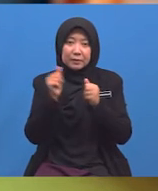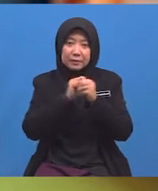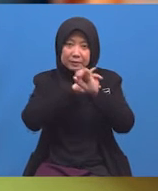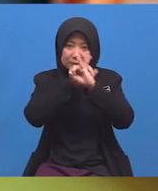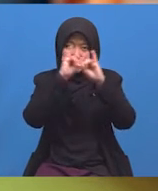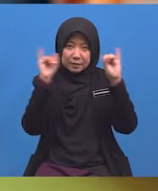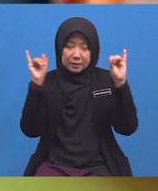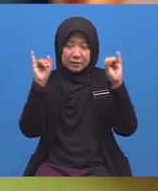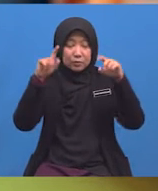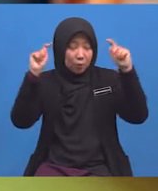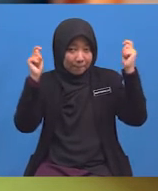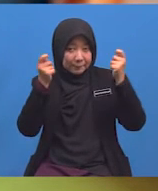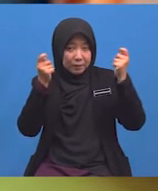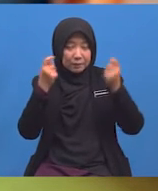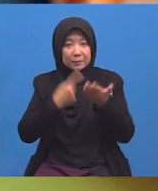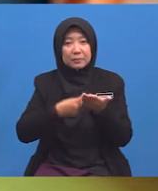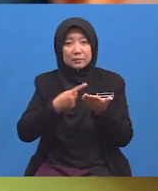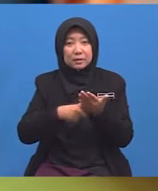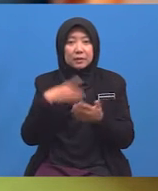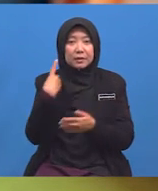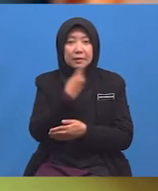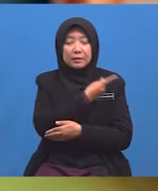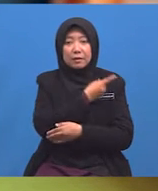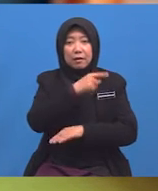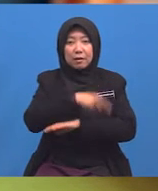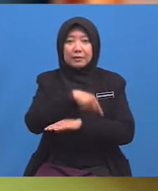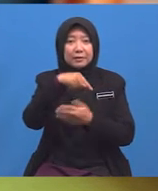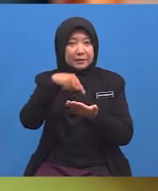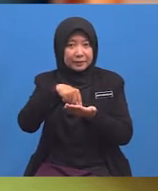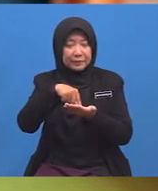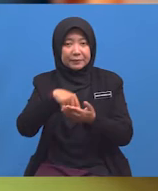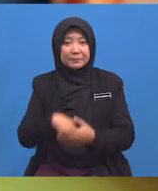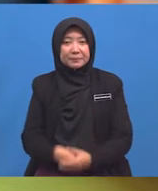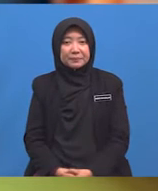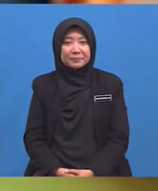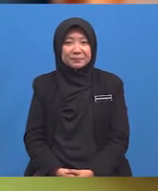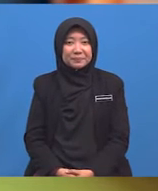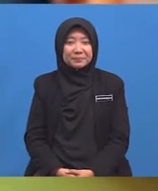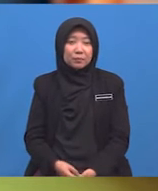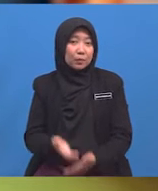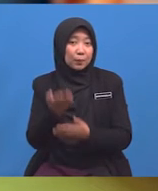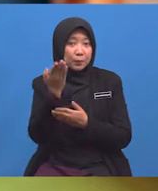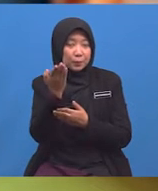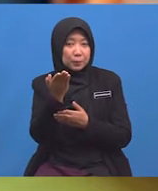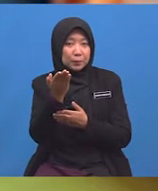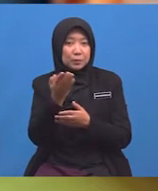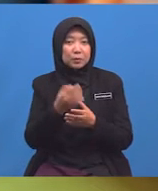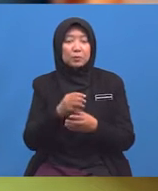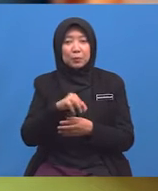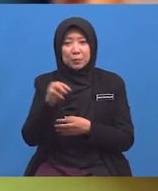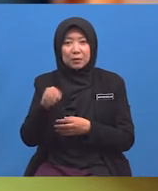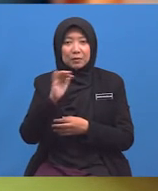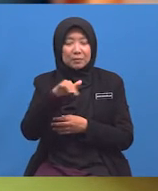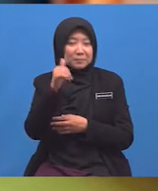jelas topik perbincangan kita pada hari ini. Kamu sememangnya murid